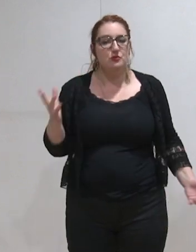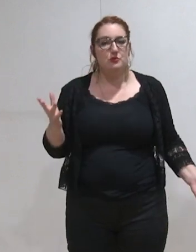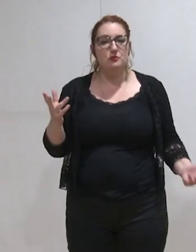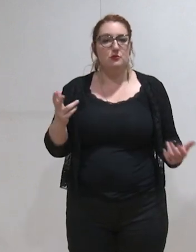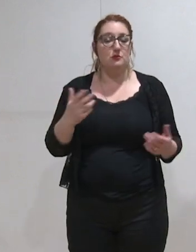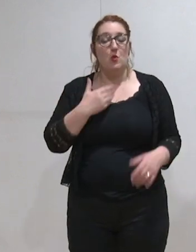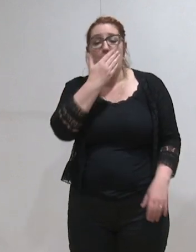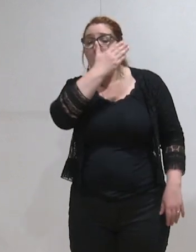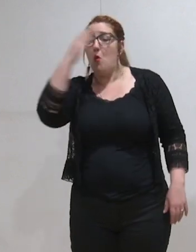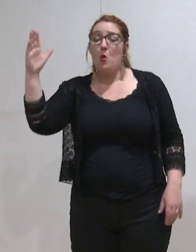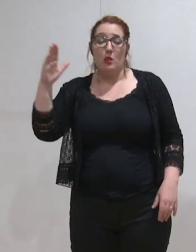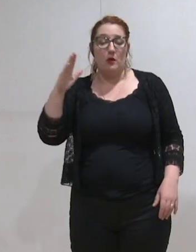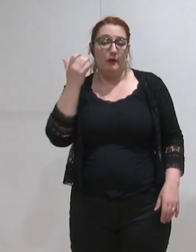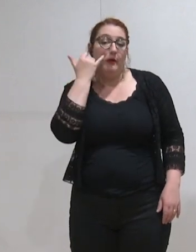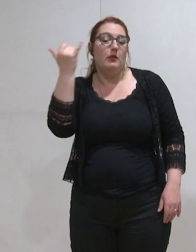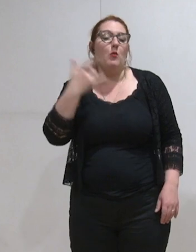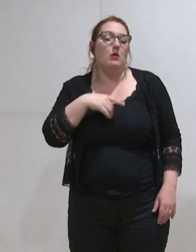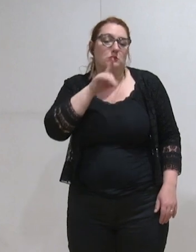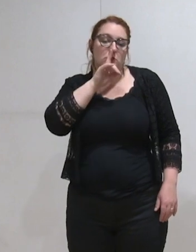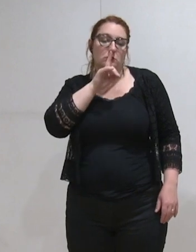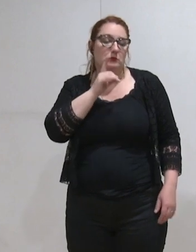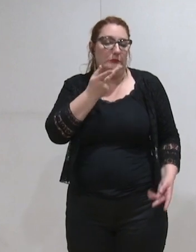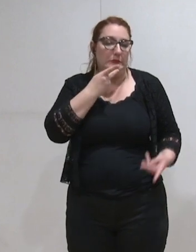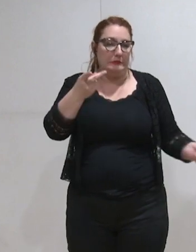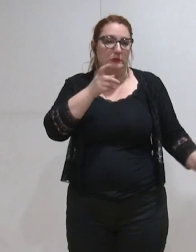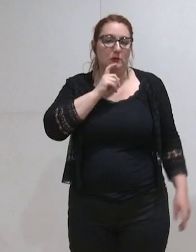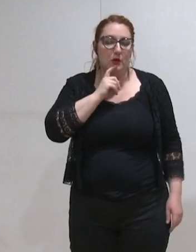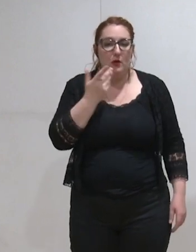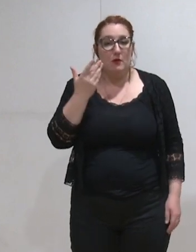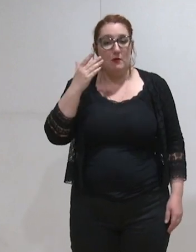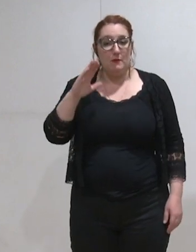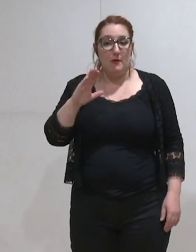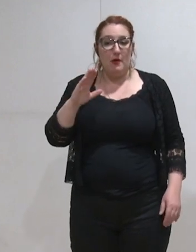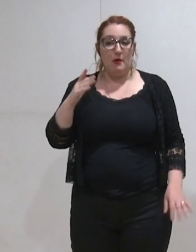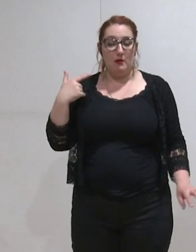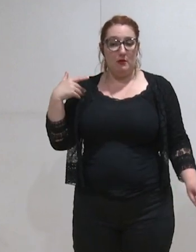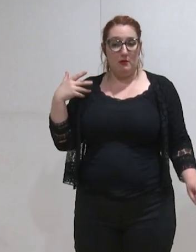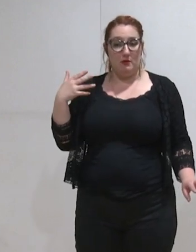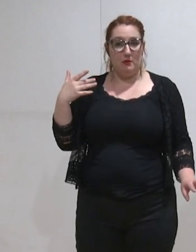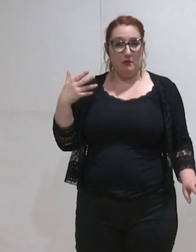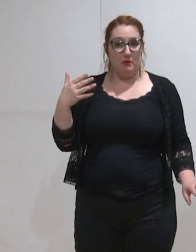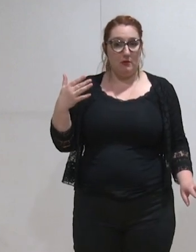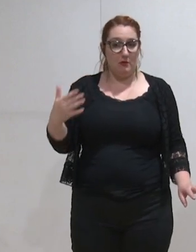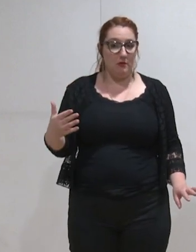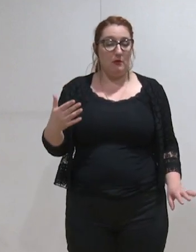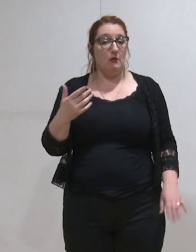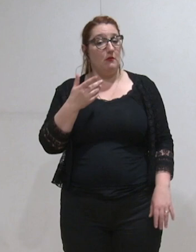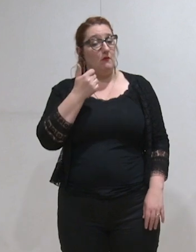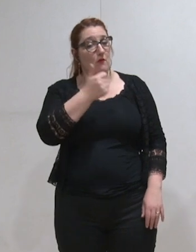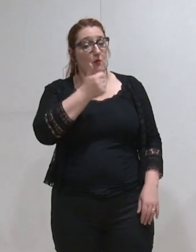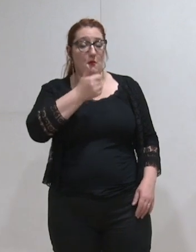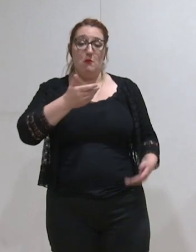que je n'ai pas évoqué mais c'est que entre-temps vous avez fait un